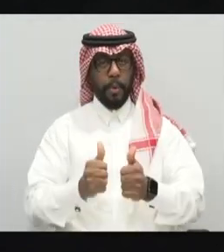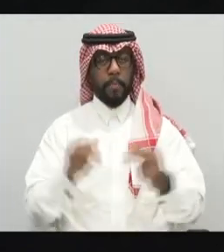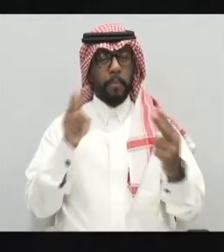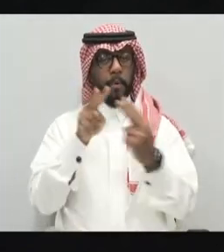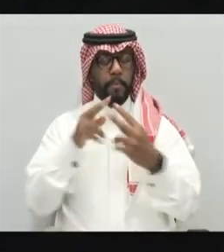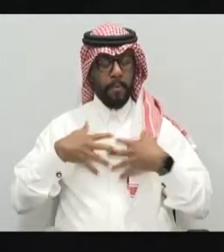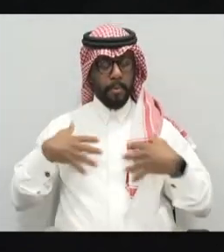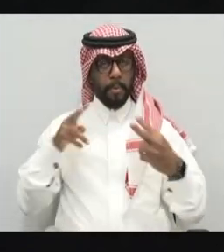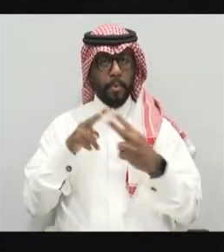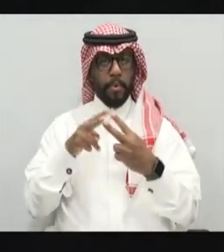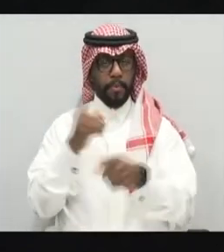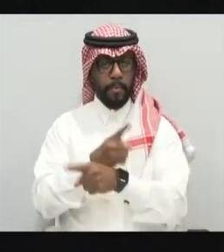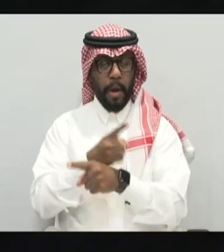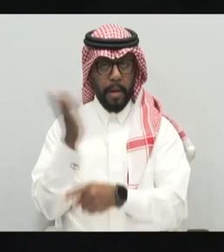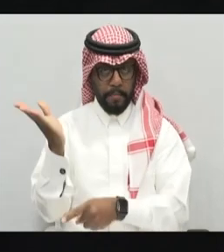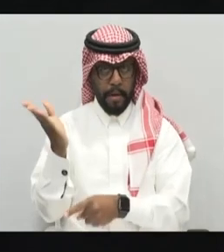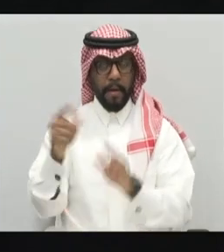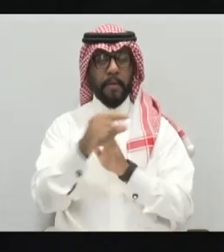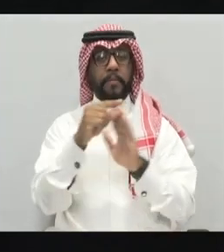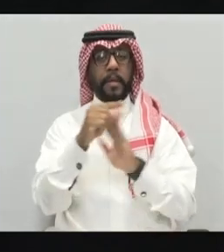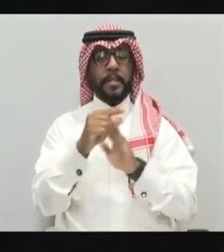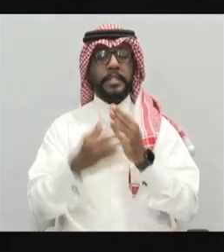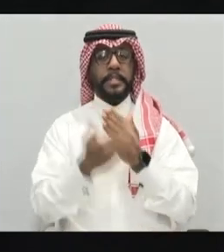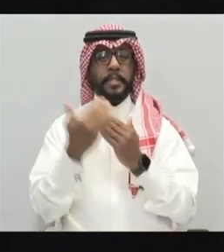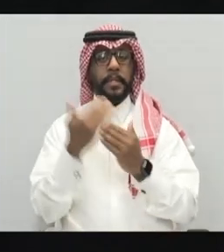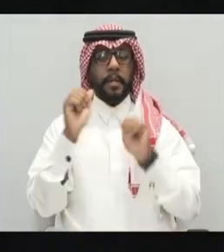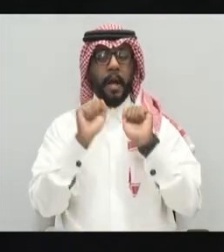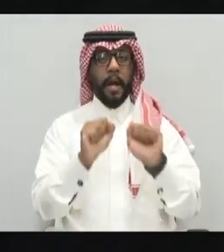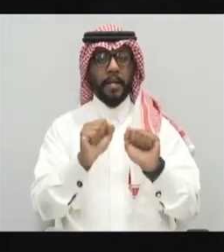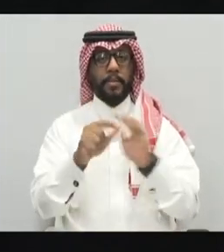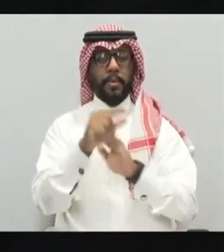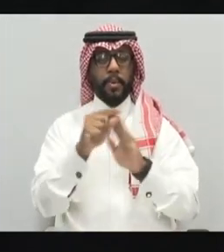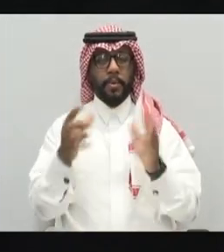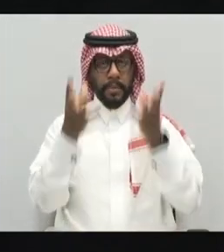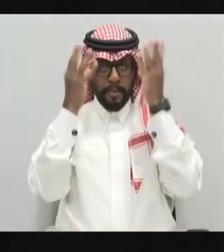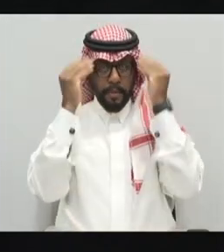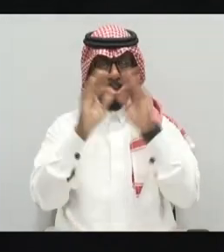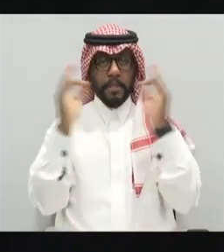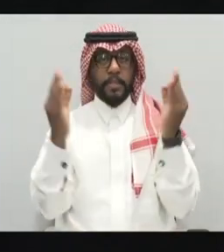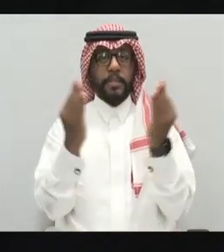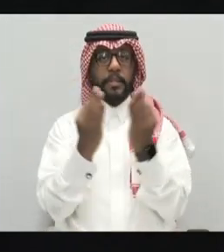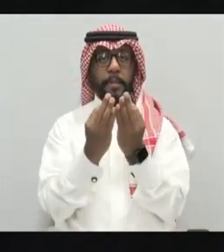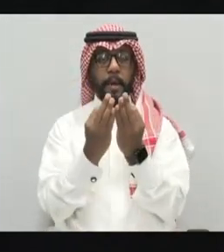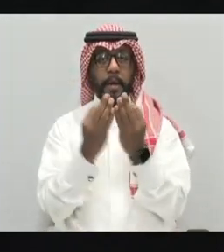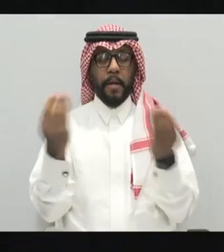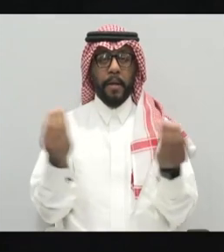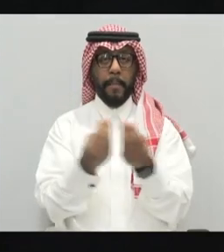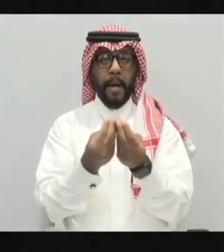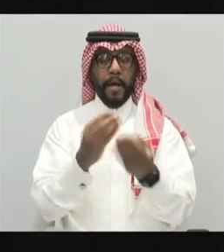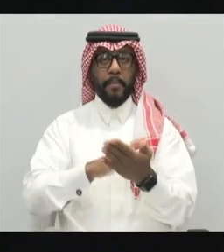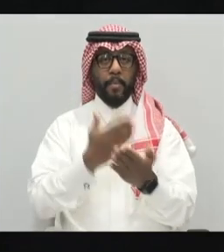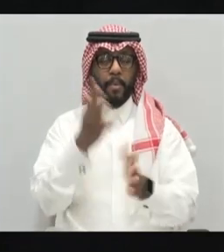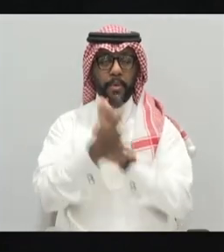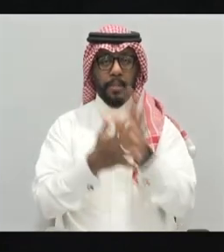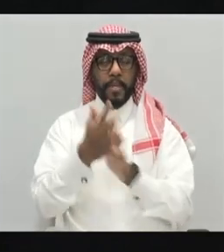ان تكونوا بخير حياكم الله من جديد في درس من دروس مقرر الدراسات الاجتماعيه برفقه زميلنا الاستاذ